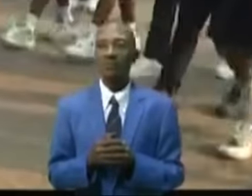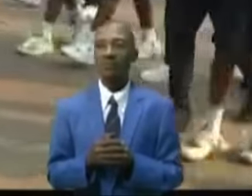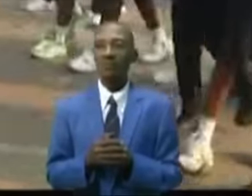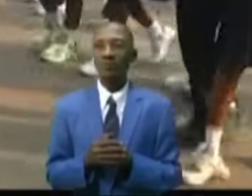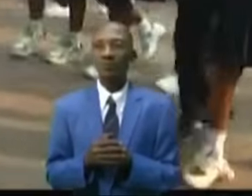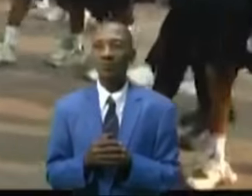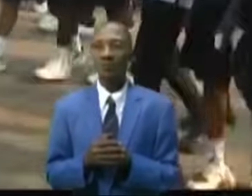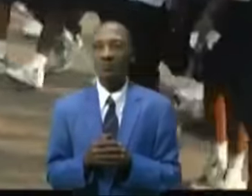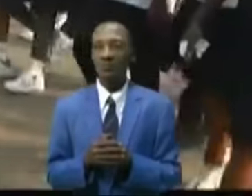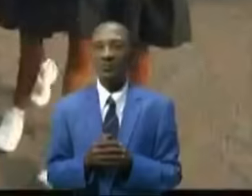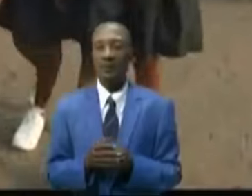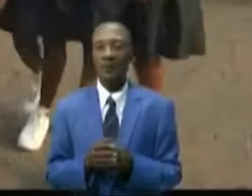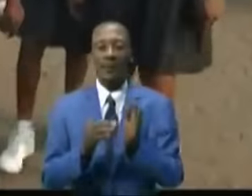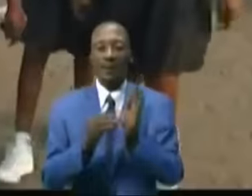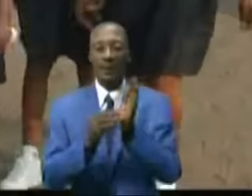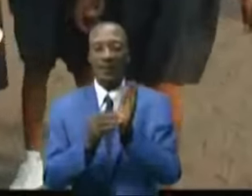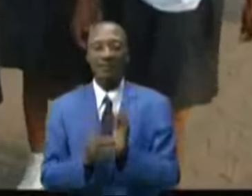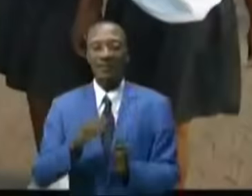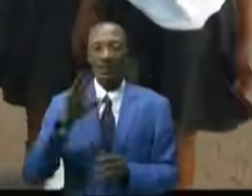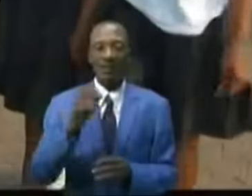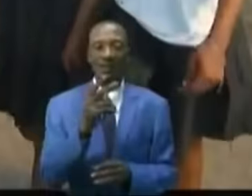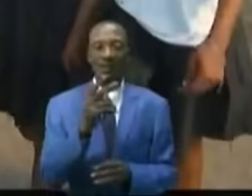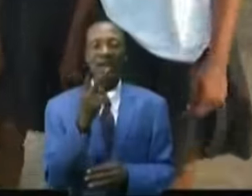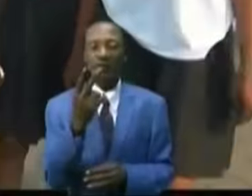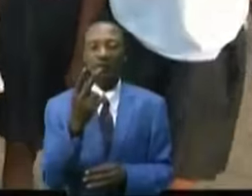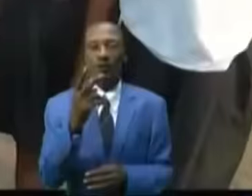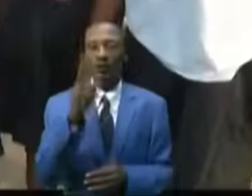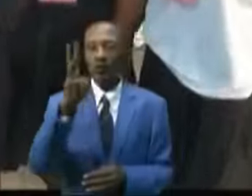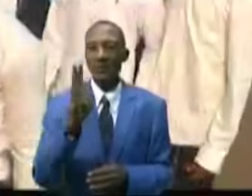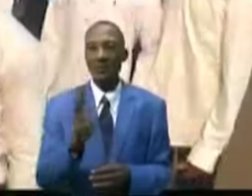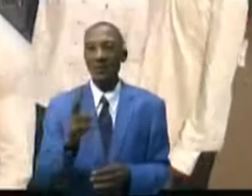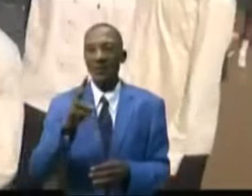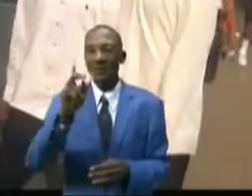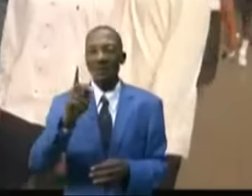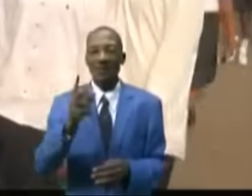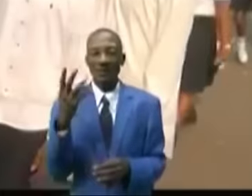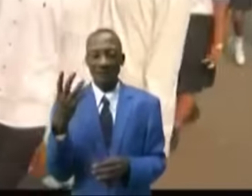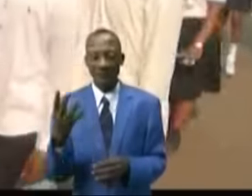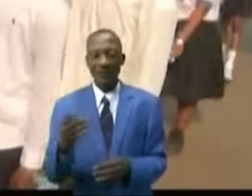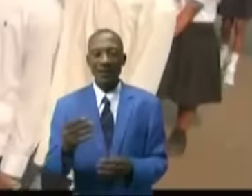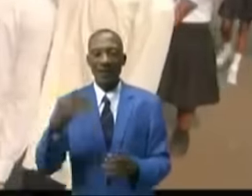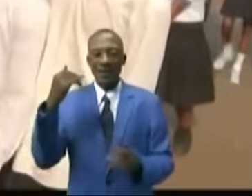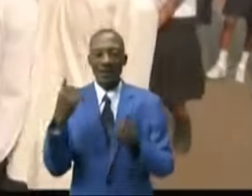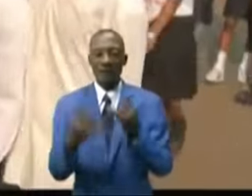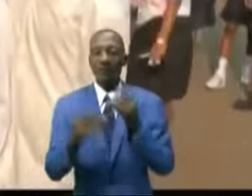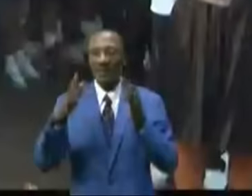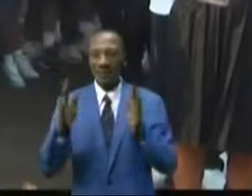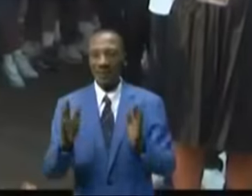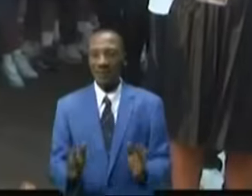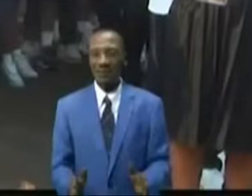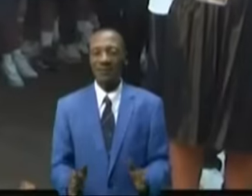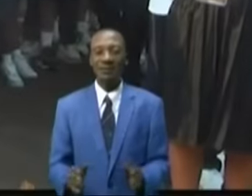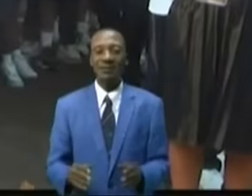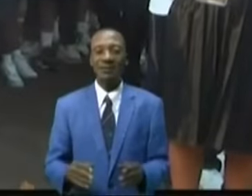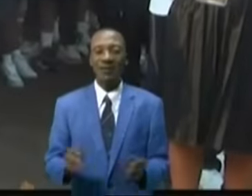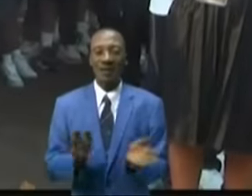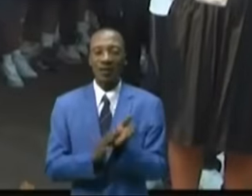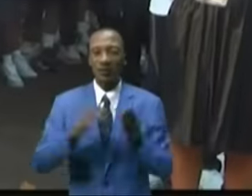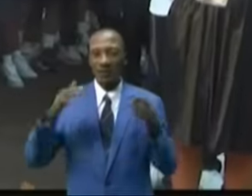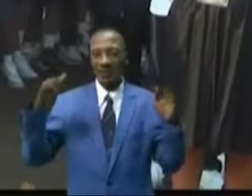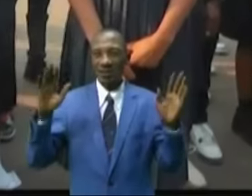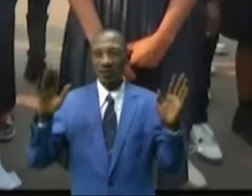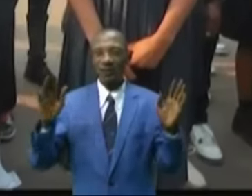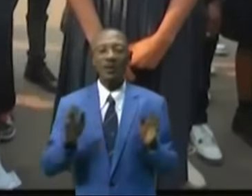Près de 952 334 candidats finalistes du secondaire sont inscrits à passer ce lundi 6 mai les épreuves